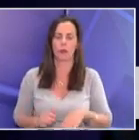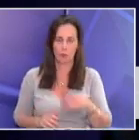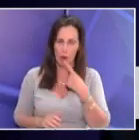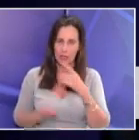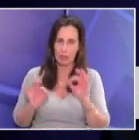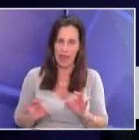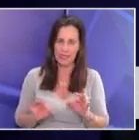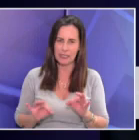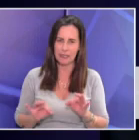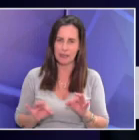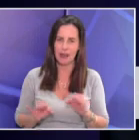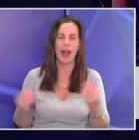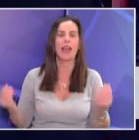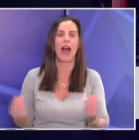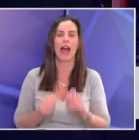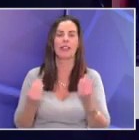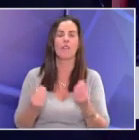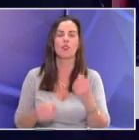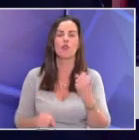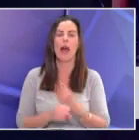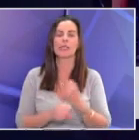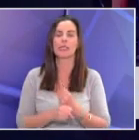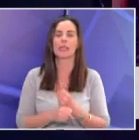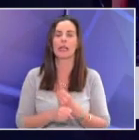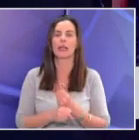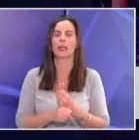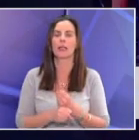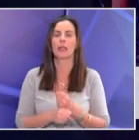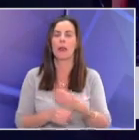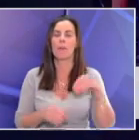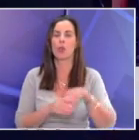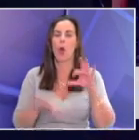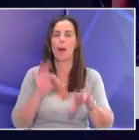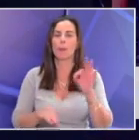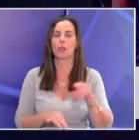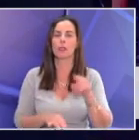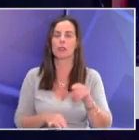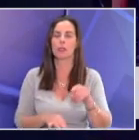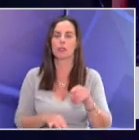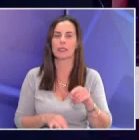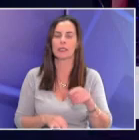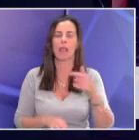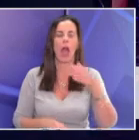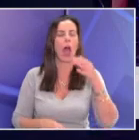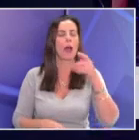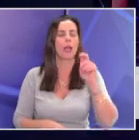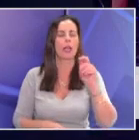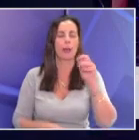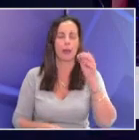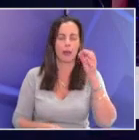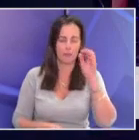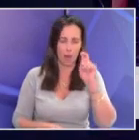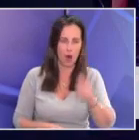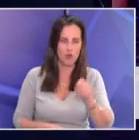נדבר בעצם על המסמר שהוא תקע בתוך הארון של הבחירות האלו, וזה קאבנו. נכון. המינוי של קאבנו